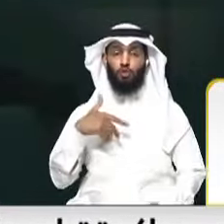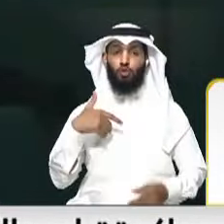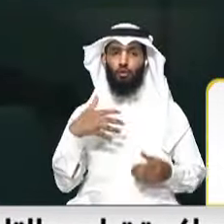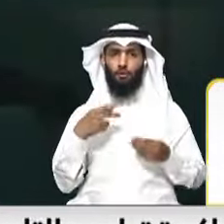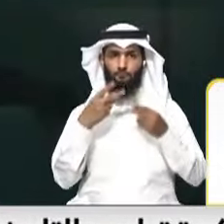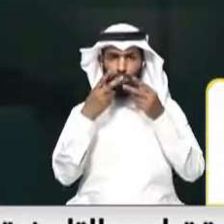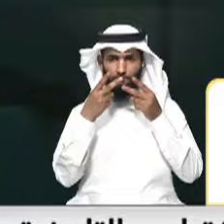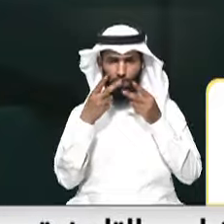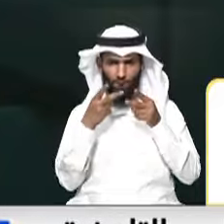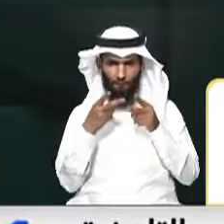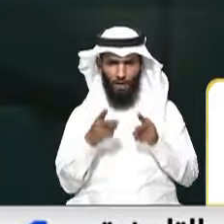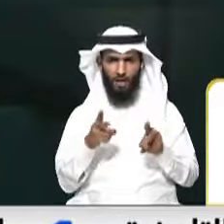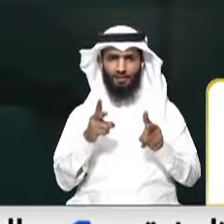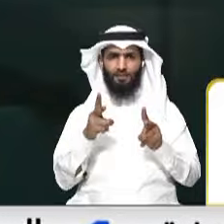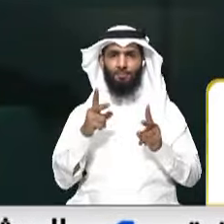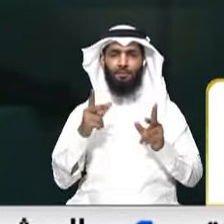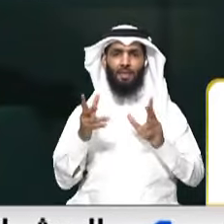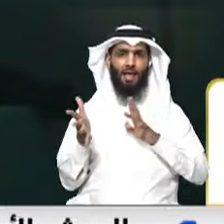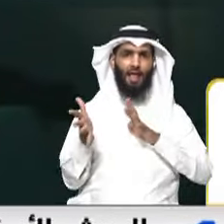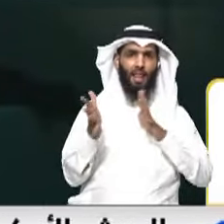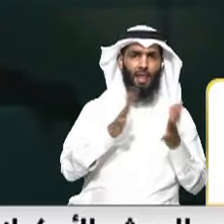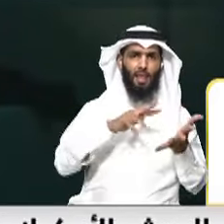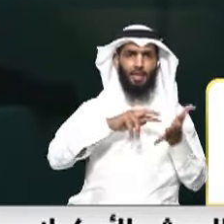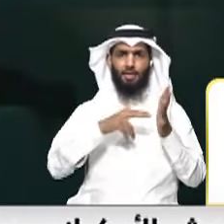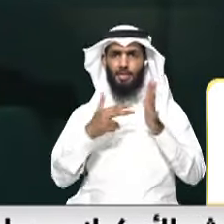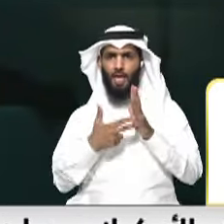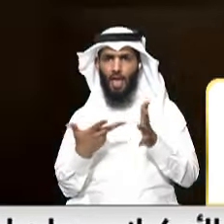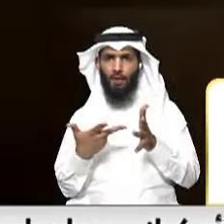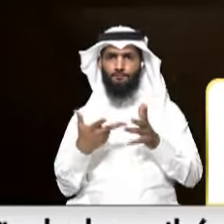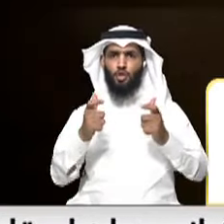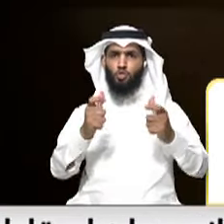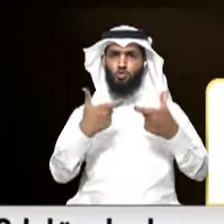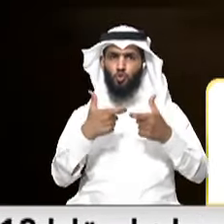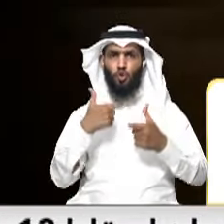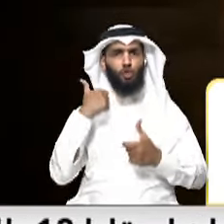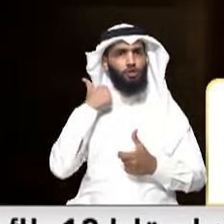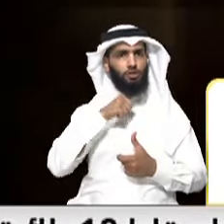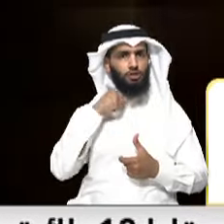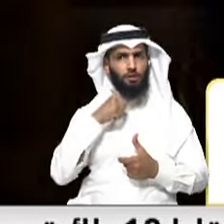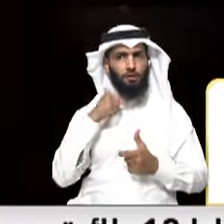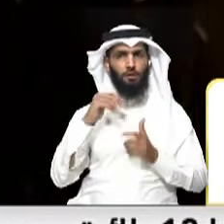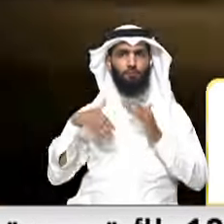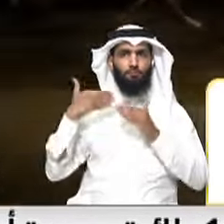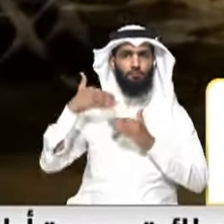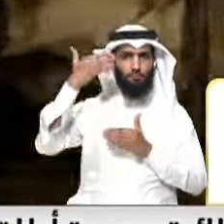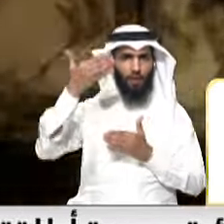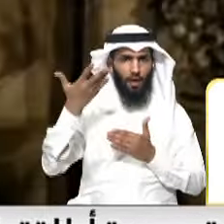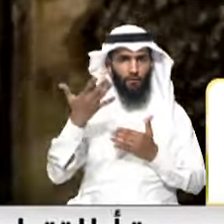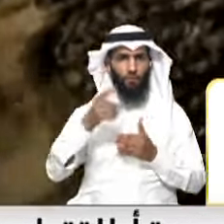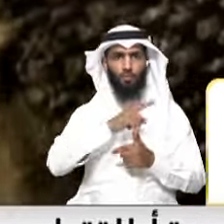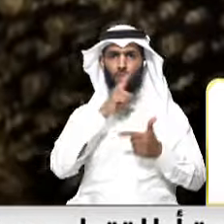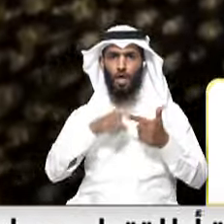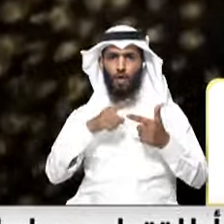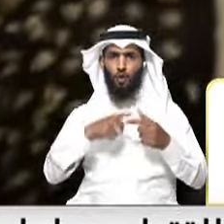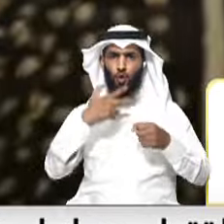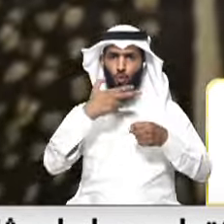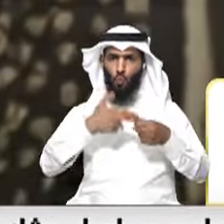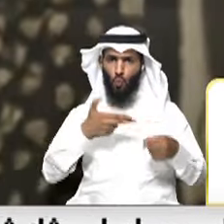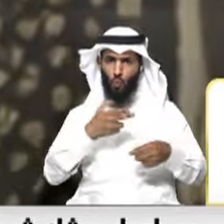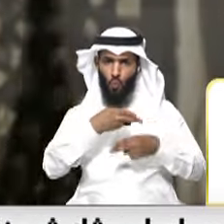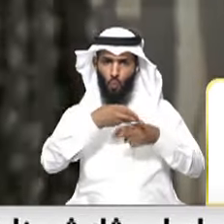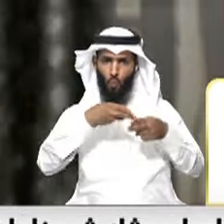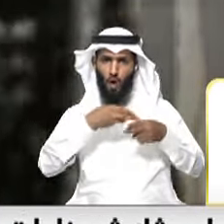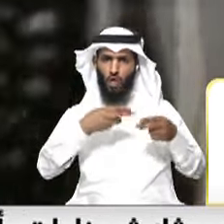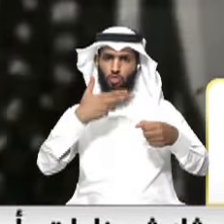فقرة بعنوان التكنولوجيا والابتكار، كما تم عرض فيلم وثائقي عن رحلة الصناعة النفطية في دولة